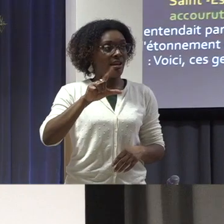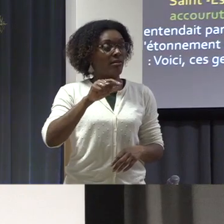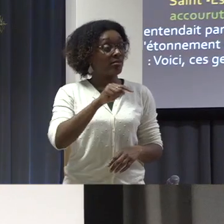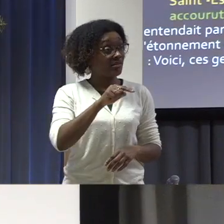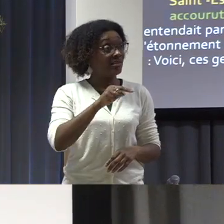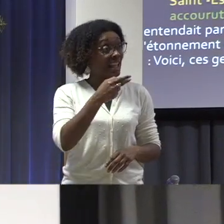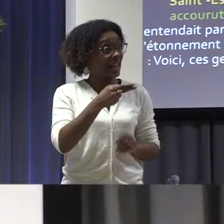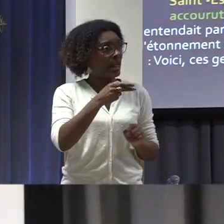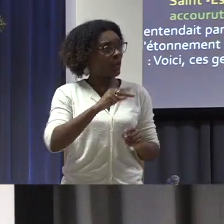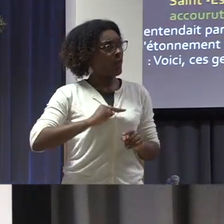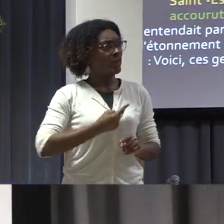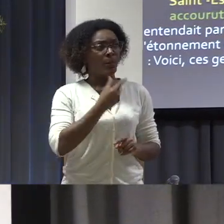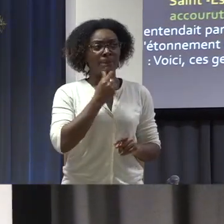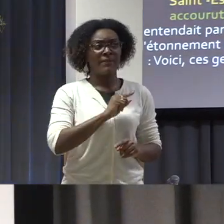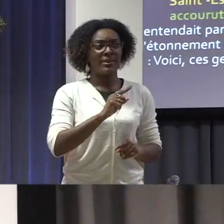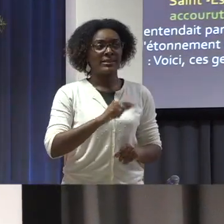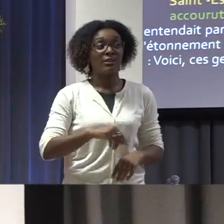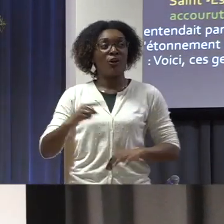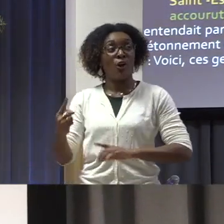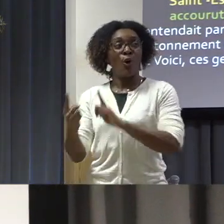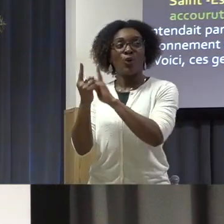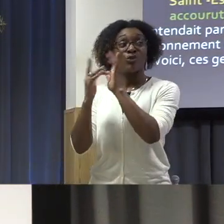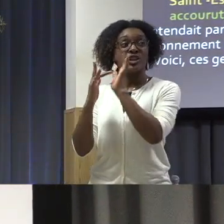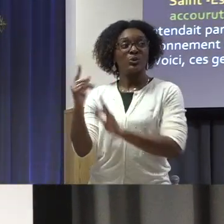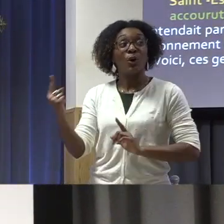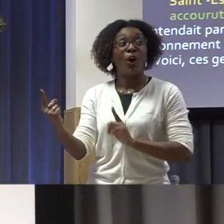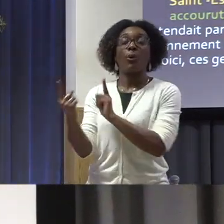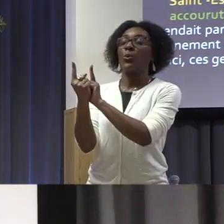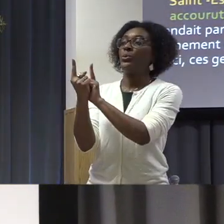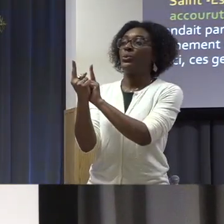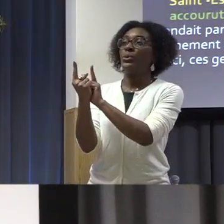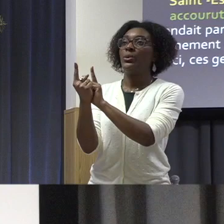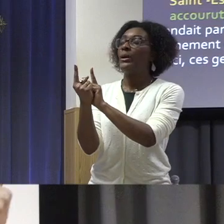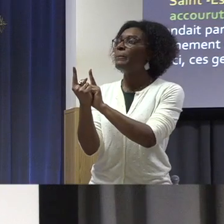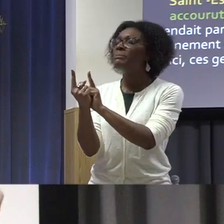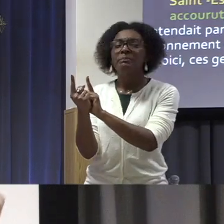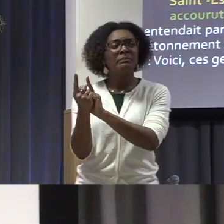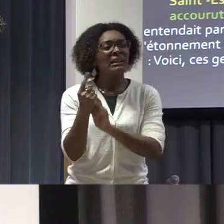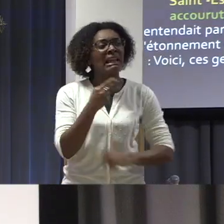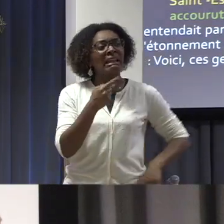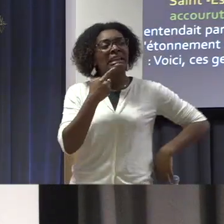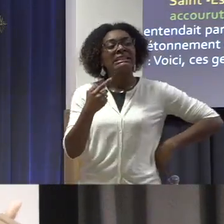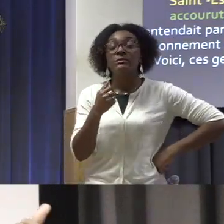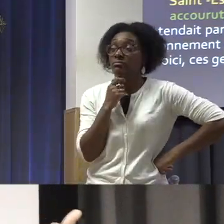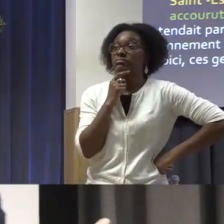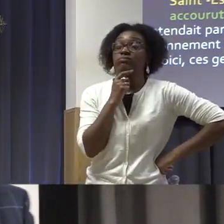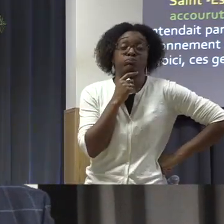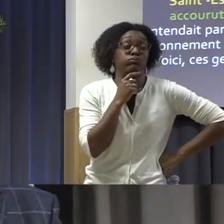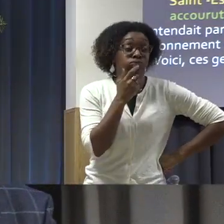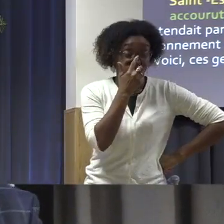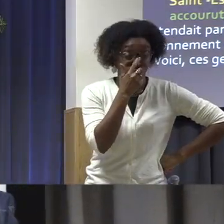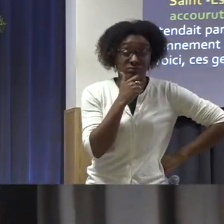jésus déjà avant d'y aller mais est-ce que de nazareth franchement et